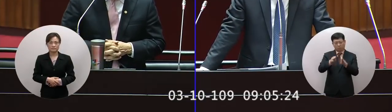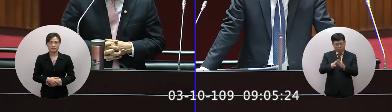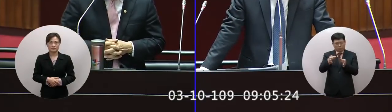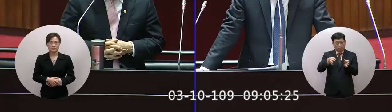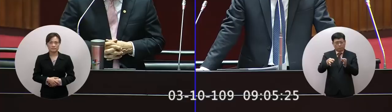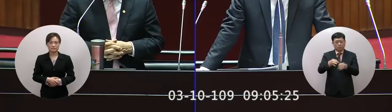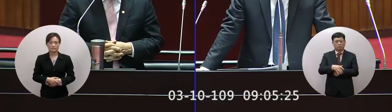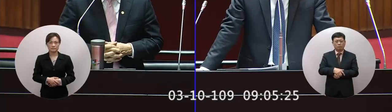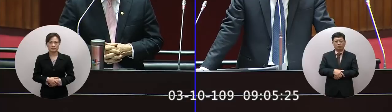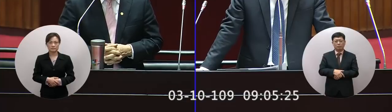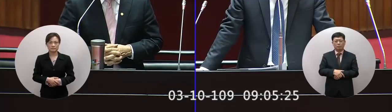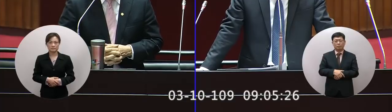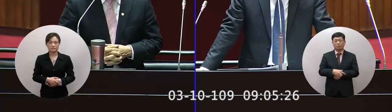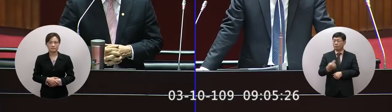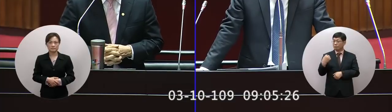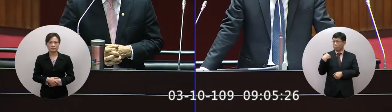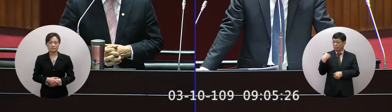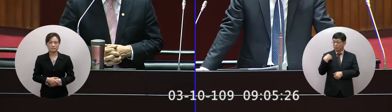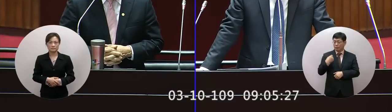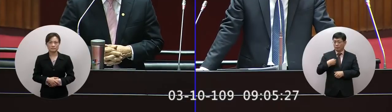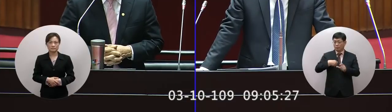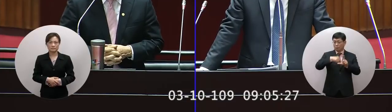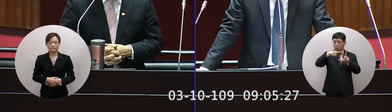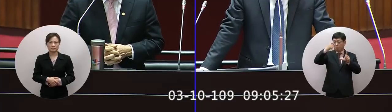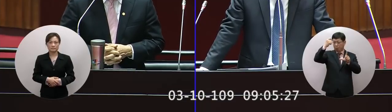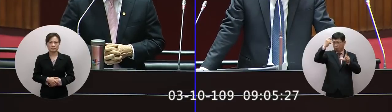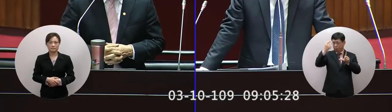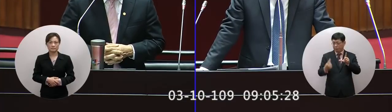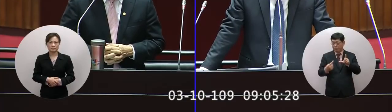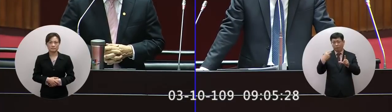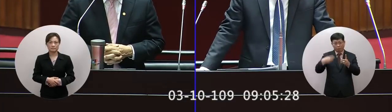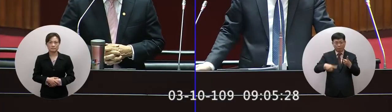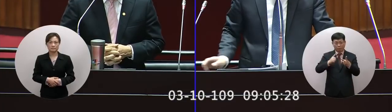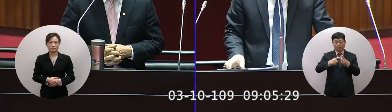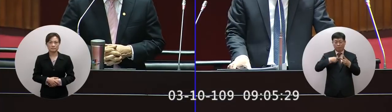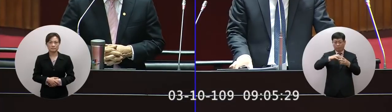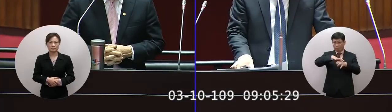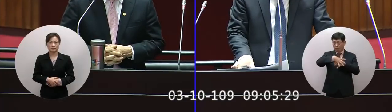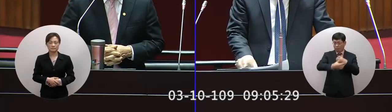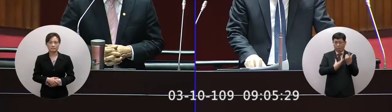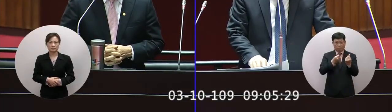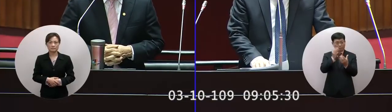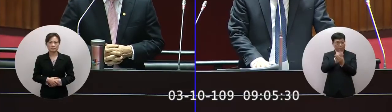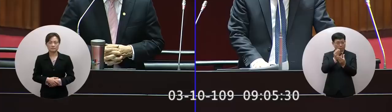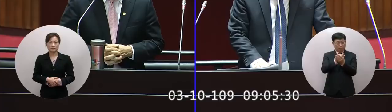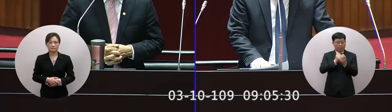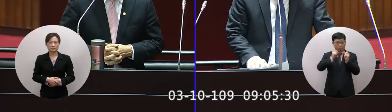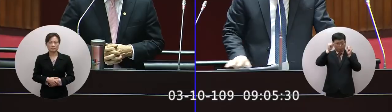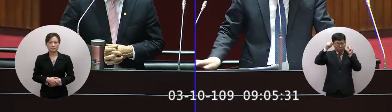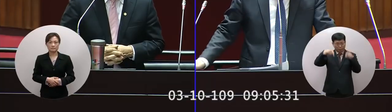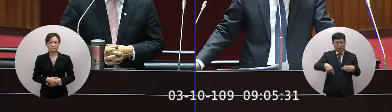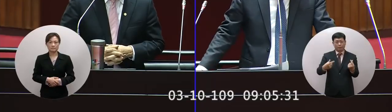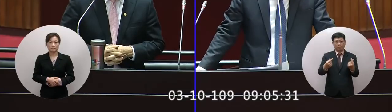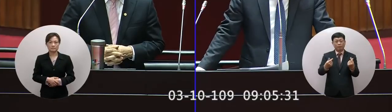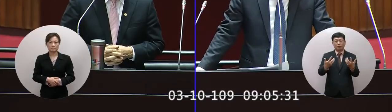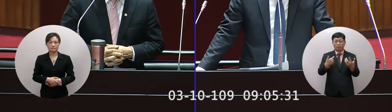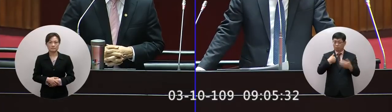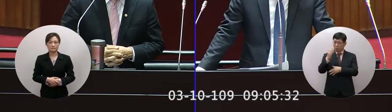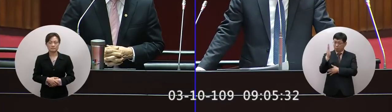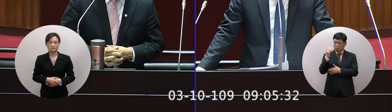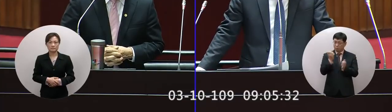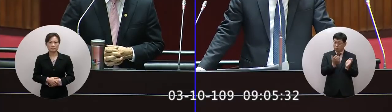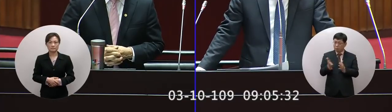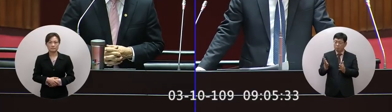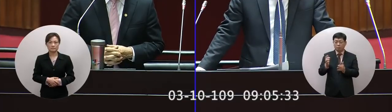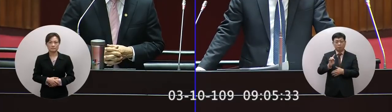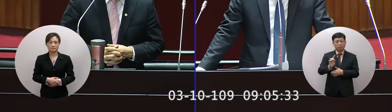盘了，昨天的跌势，还有全世界目前股灾的一个状况，我们政府的